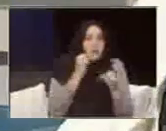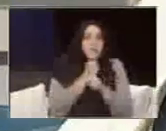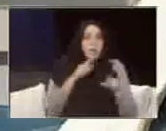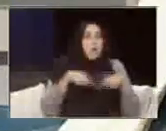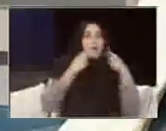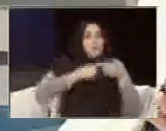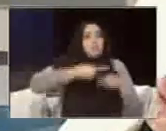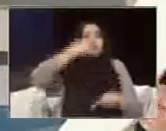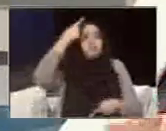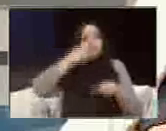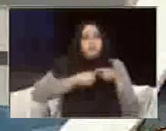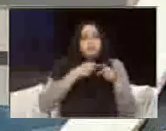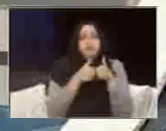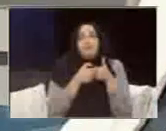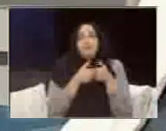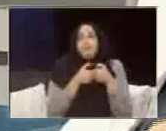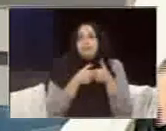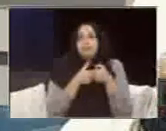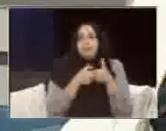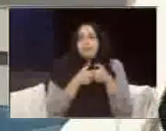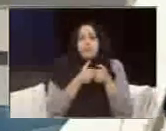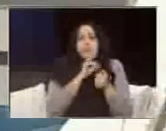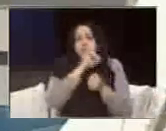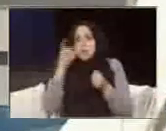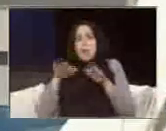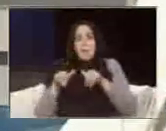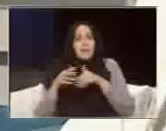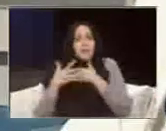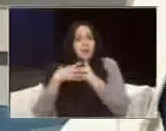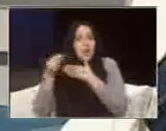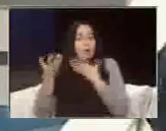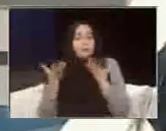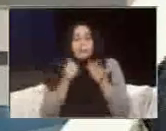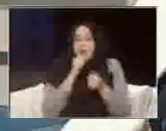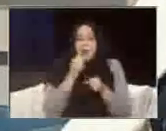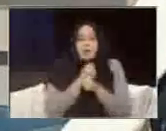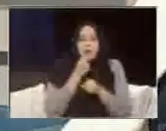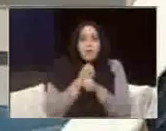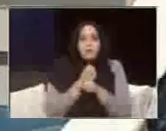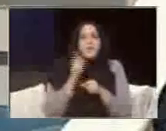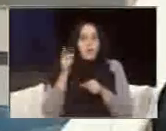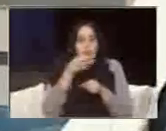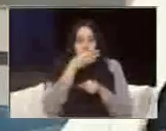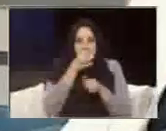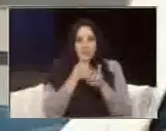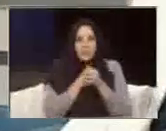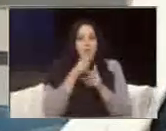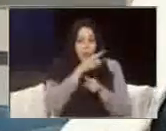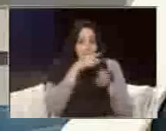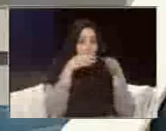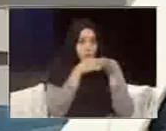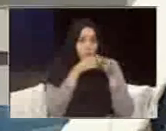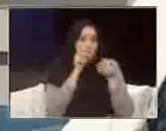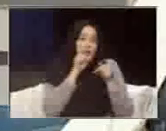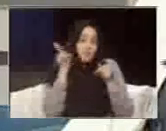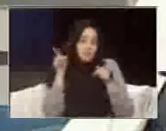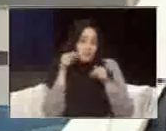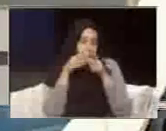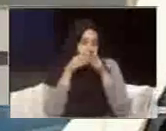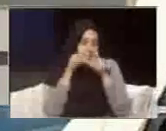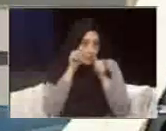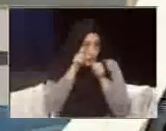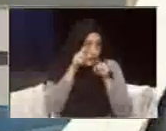طول النهار نبقى فوق الكرسي حتى العشية ونروح. نقول لك الحاجة فاطمة، أنت طلبتي منه باش